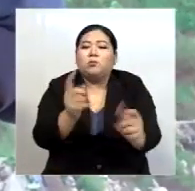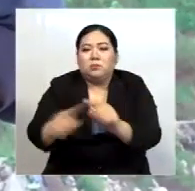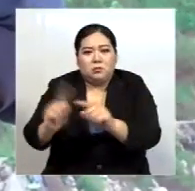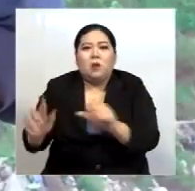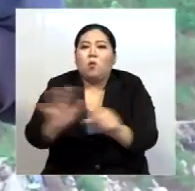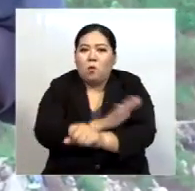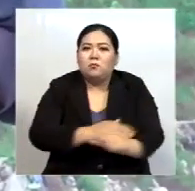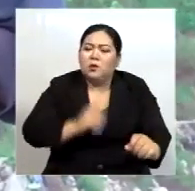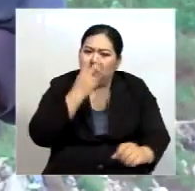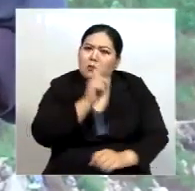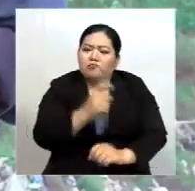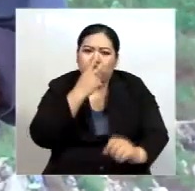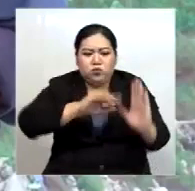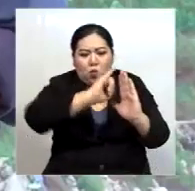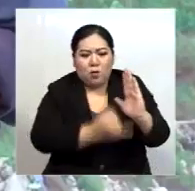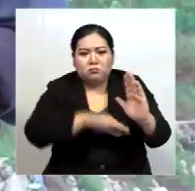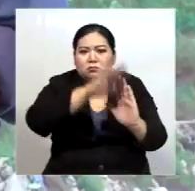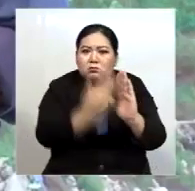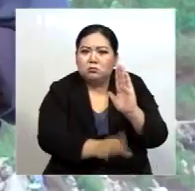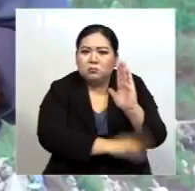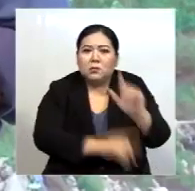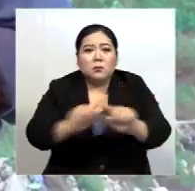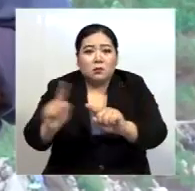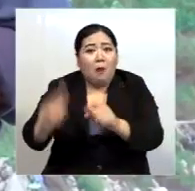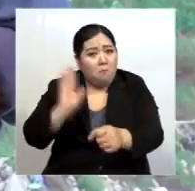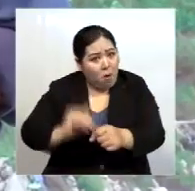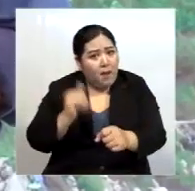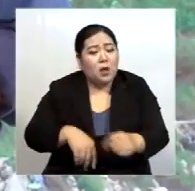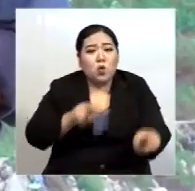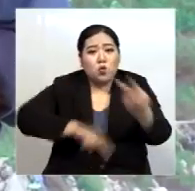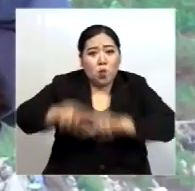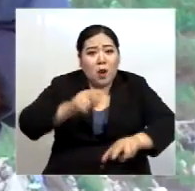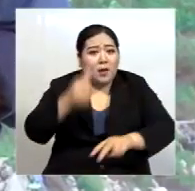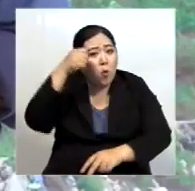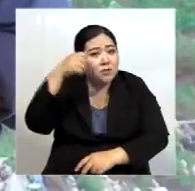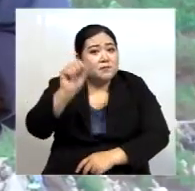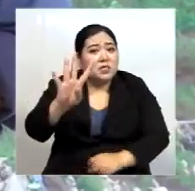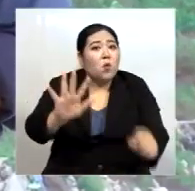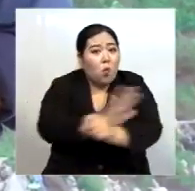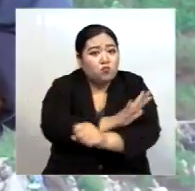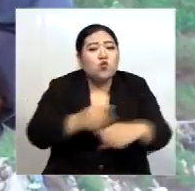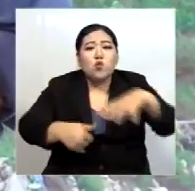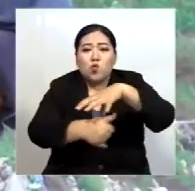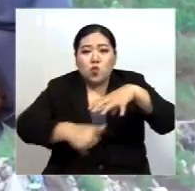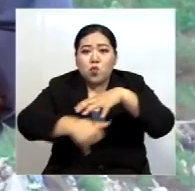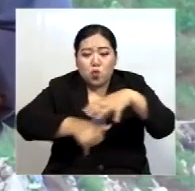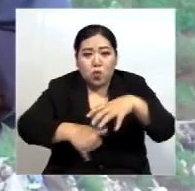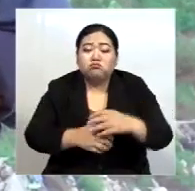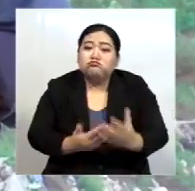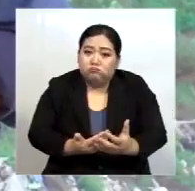ยว่าในแต่ละท้องที่นั้นจะมีเพียงพอหรือไม่ในการดูแลช่วงตลอดระยะเวลา14วันที่มีการกักตั